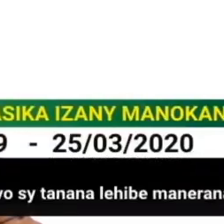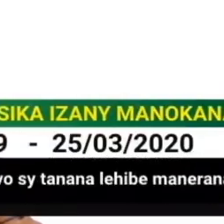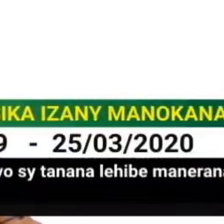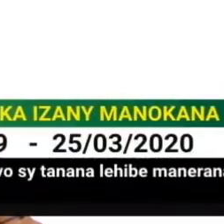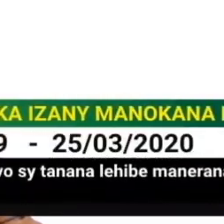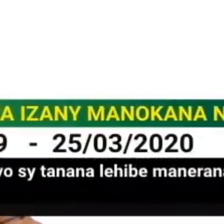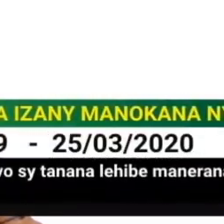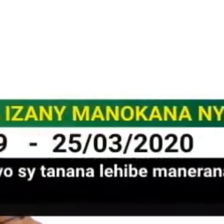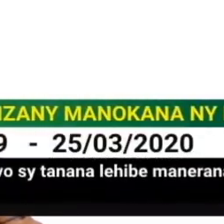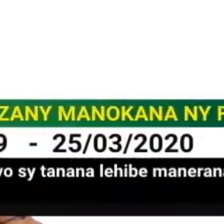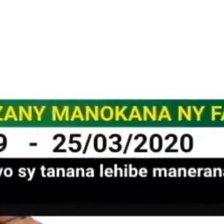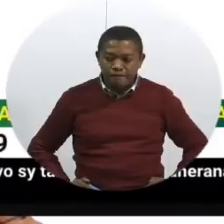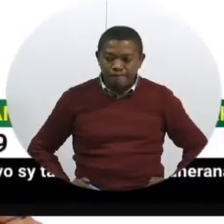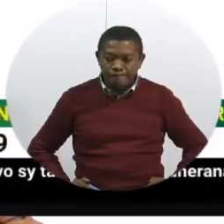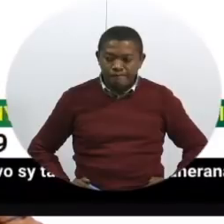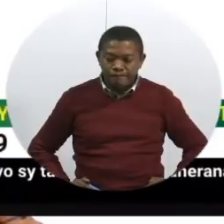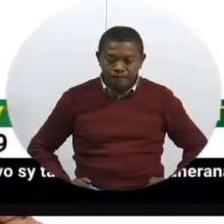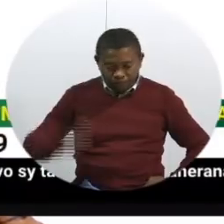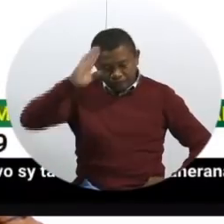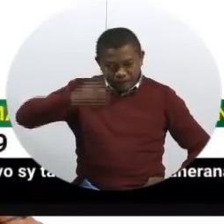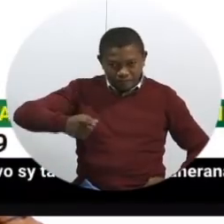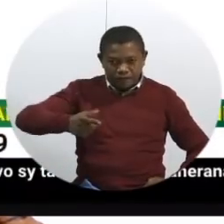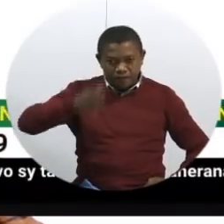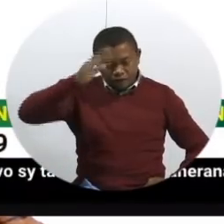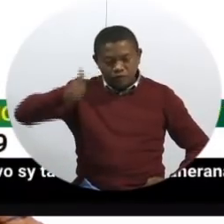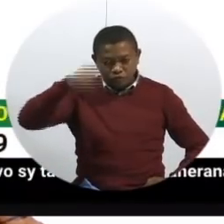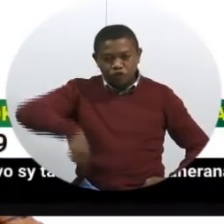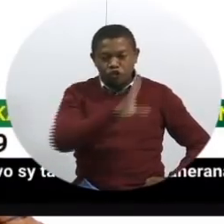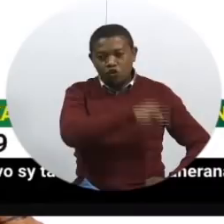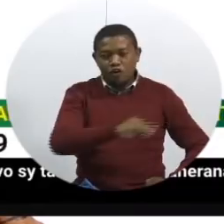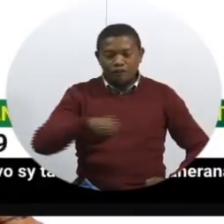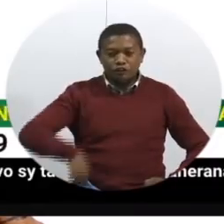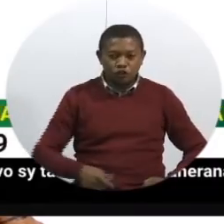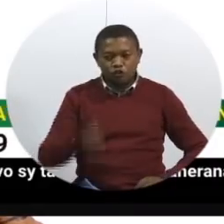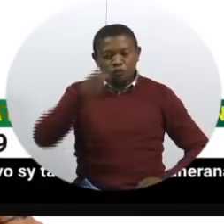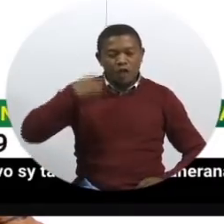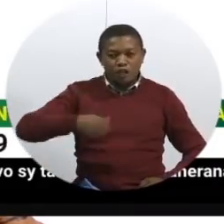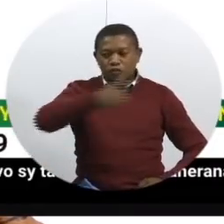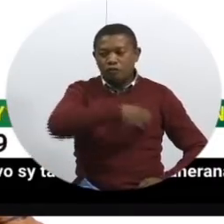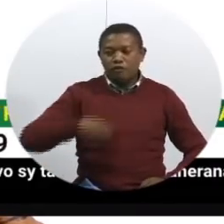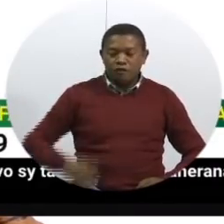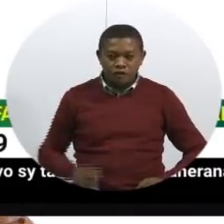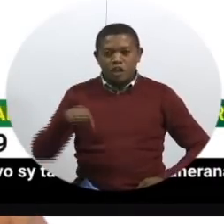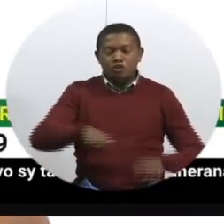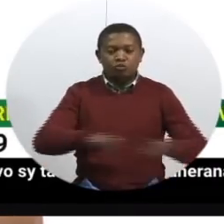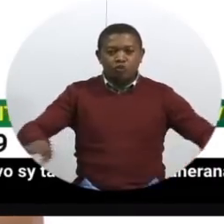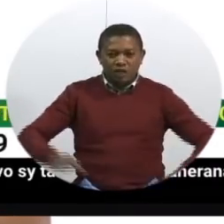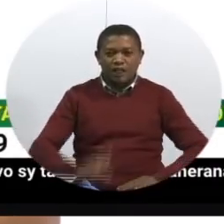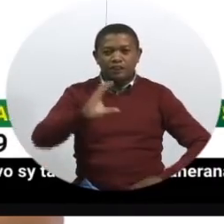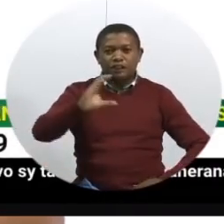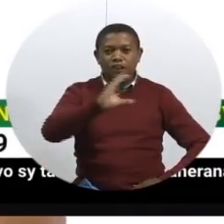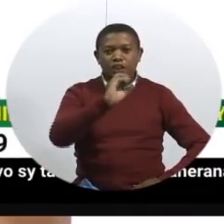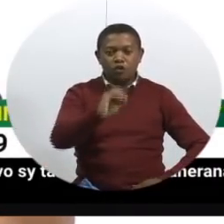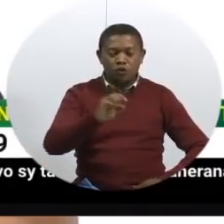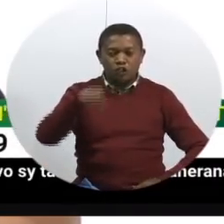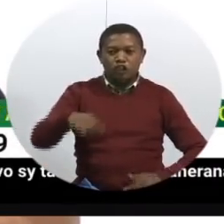Merabatika rehetra any tokantrano andray amin'ity alina ity tompoklasy tompokovavy miaingy avy ety amin'ny centre de commandement